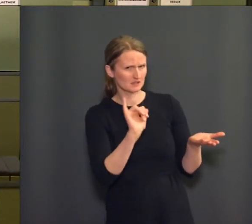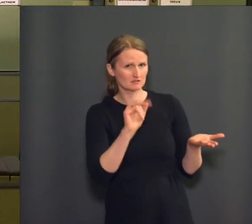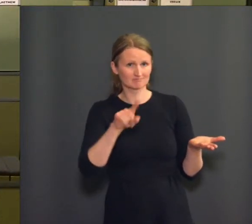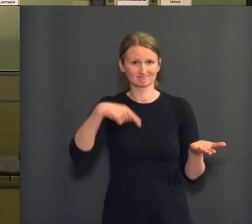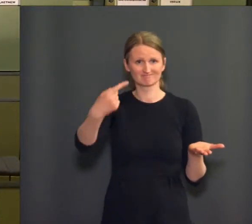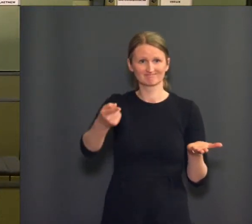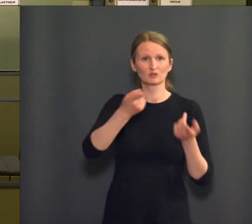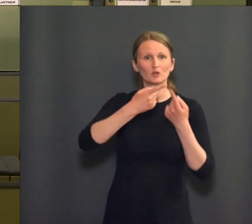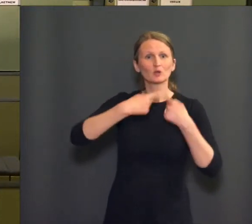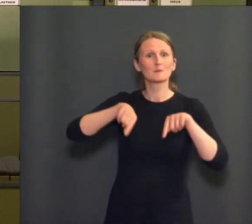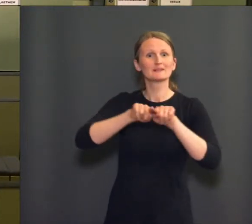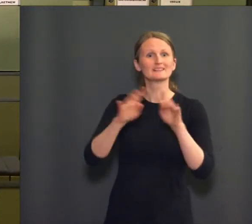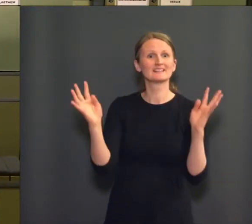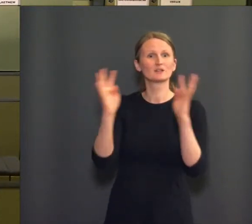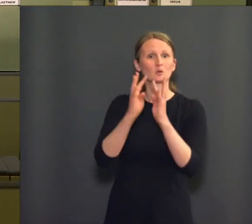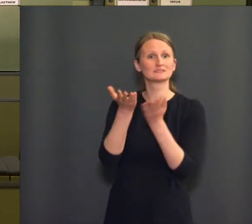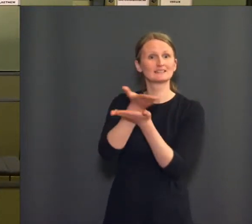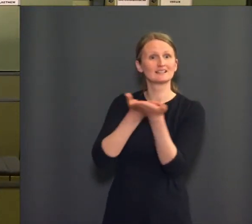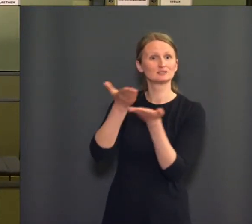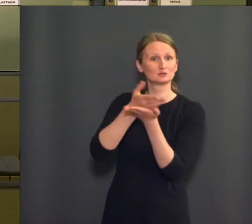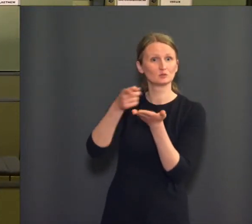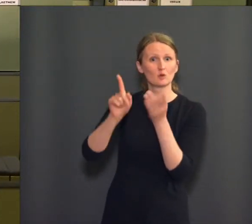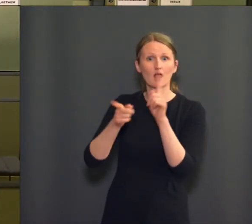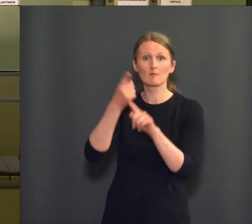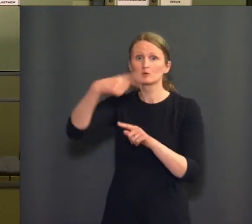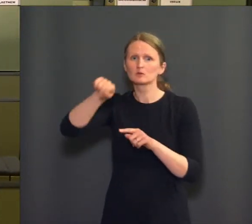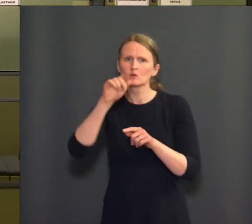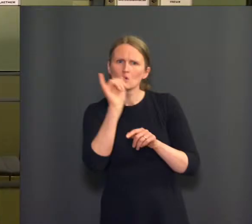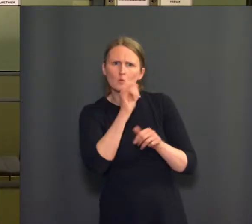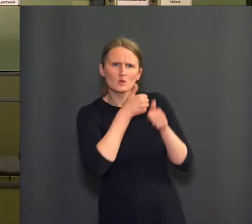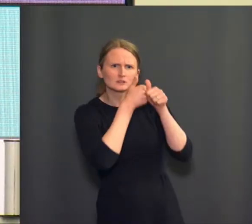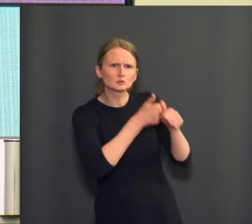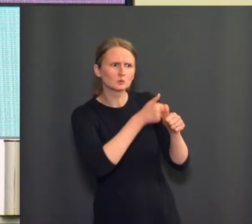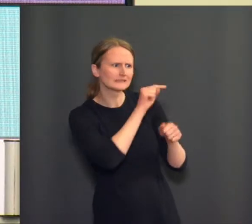prochain comité de concertation?